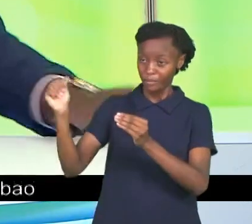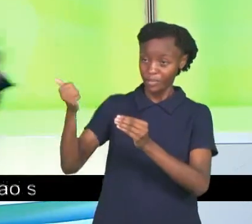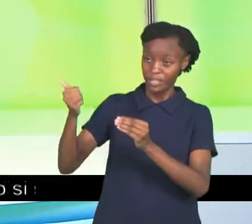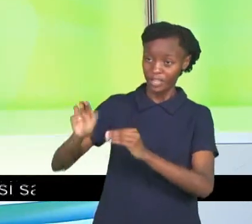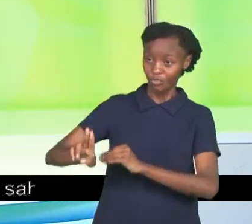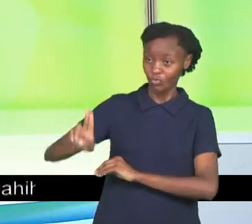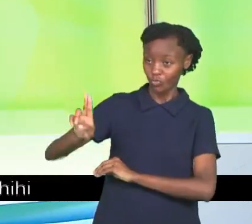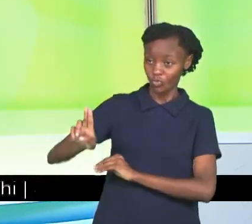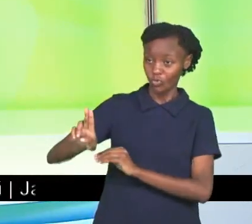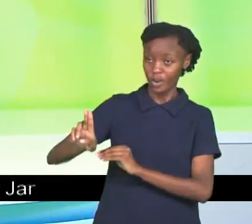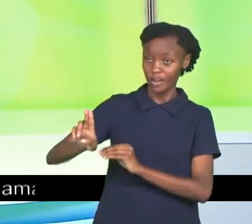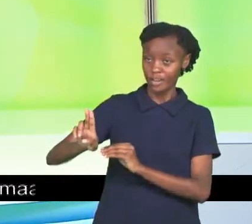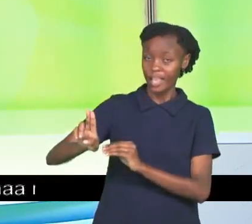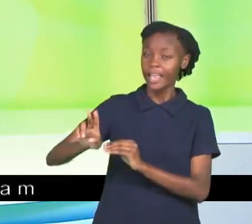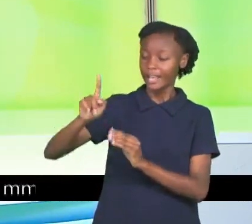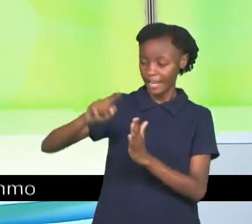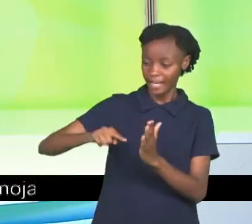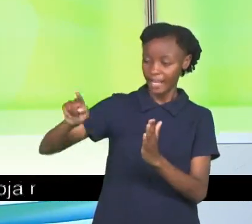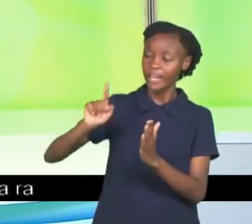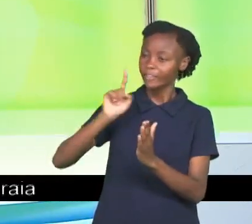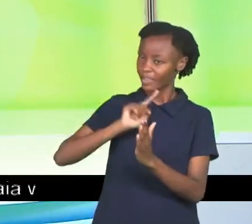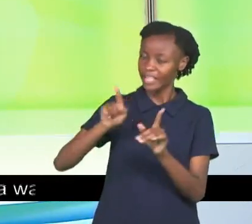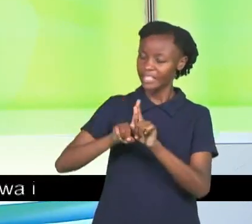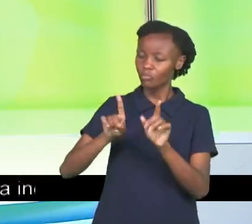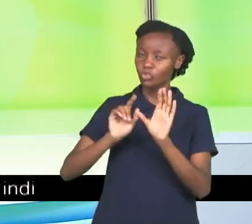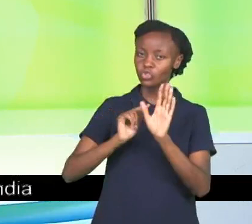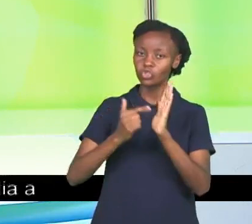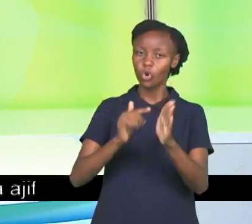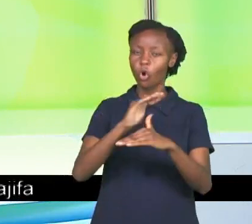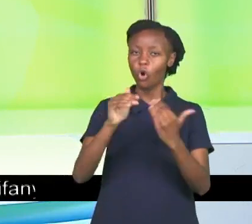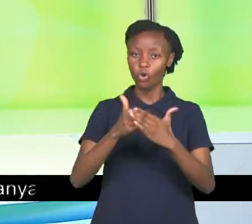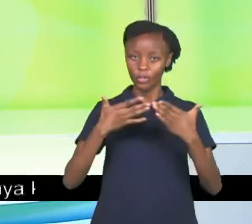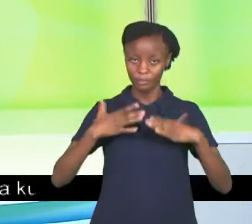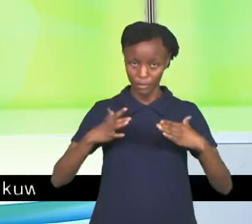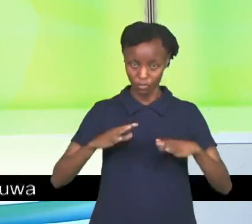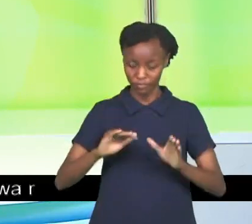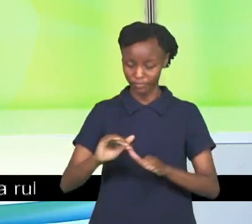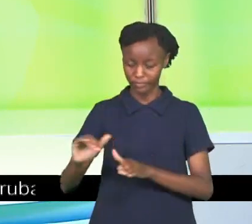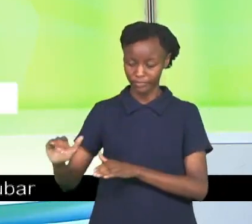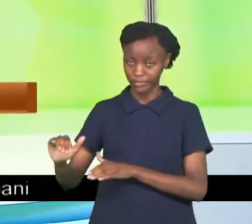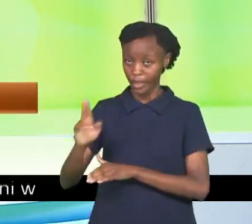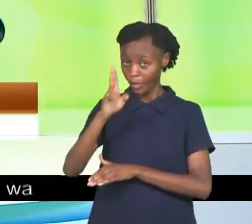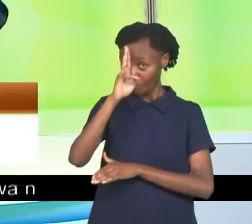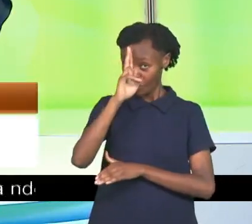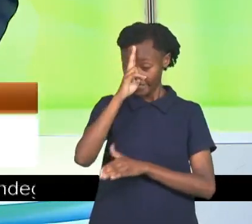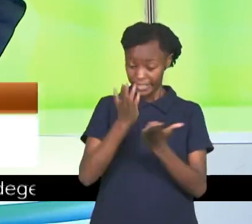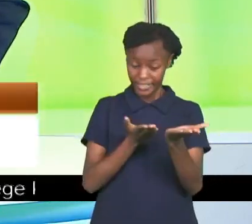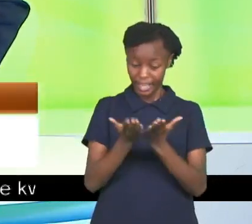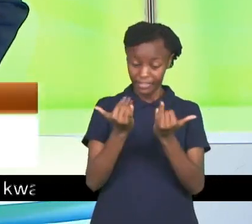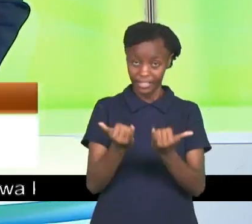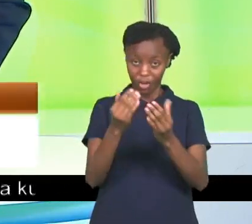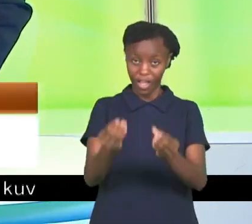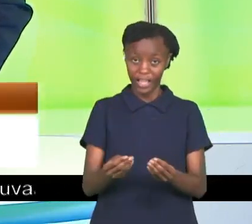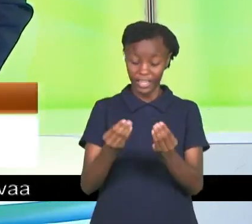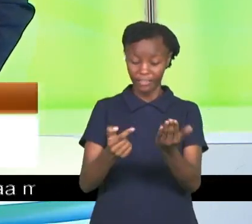Kenyatta na vile vile kuwekwa wazi. Lakini kwa sasa tuzamie hili. Huduma ya kitaifa ya polisi imezindua rasmi kitabu cha matukio